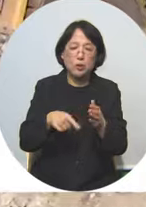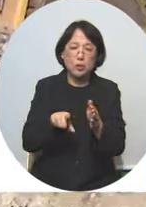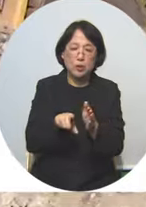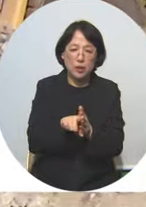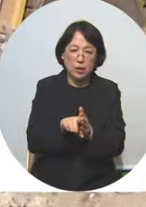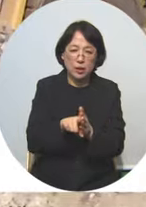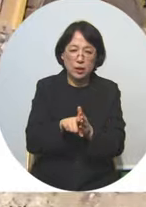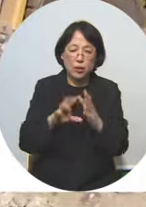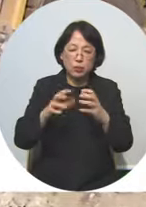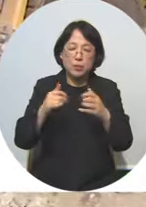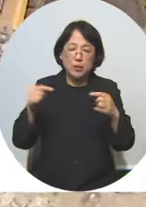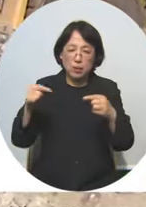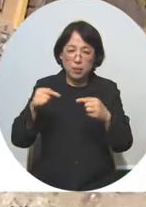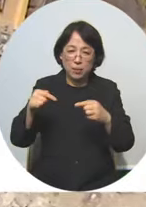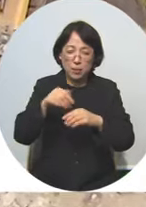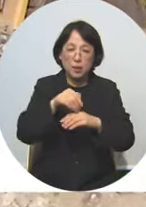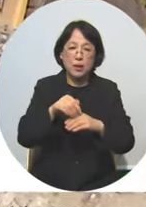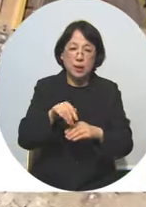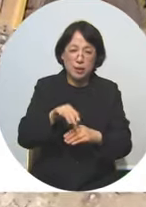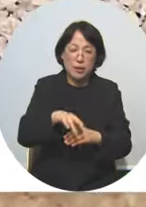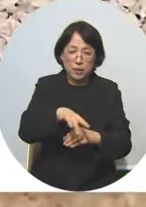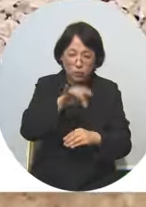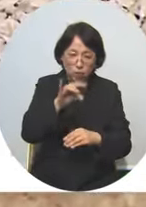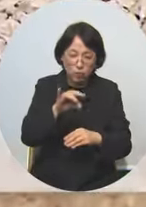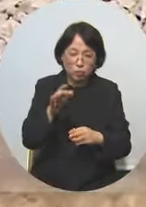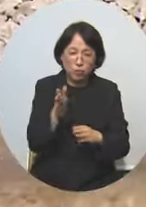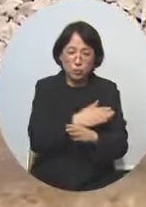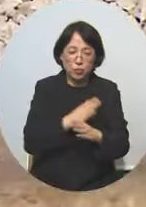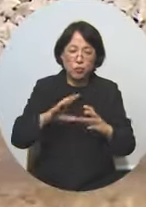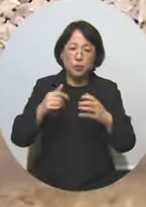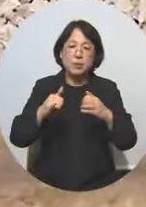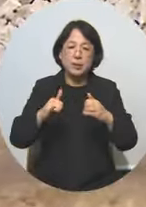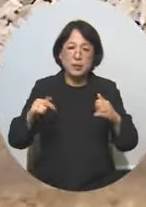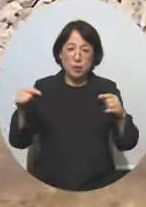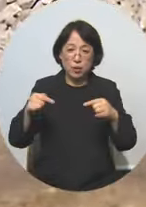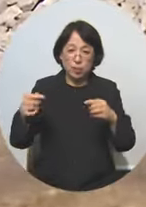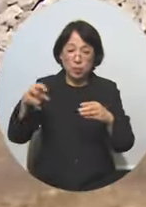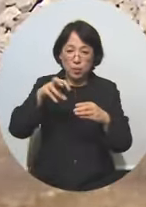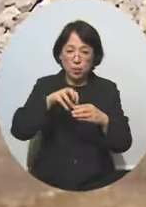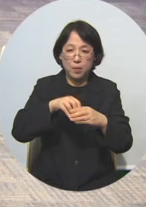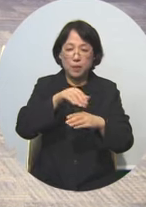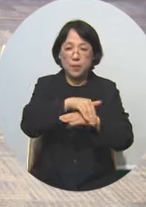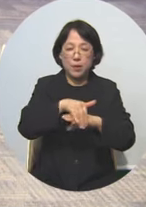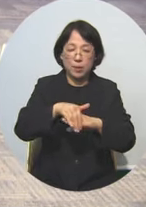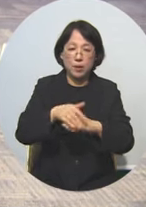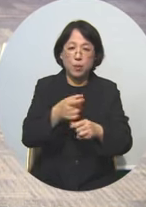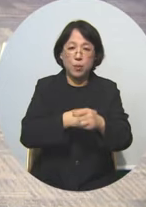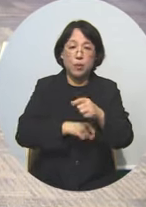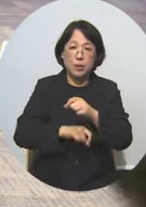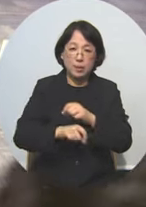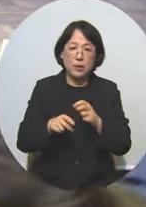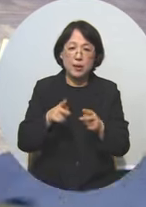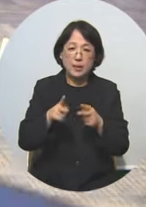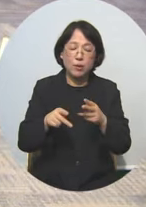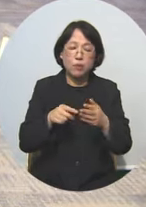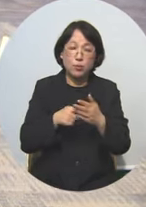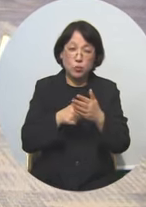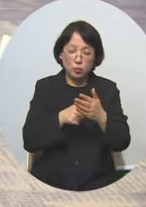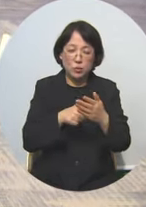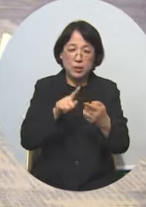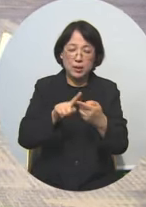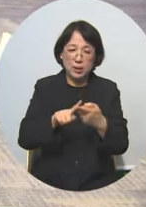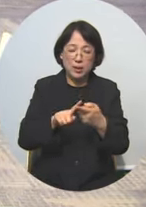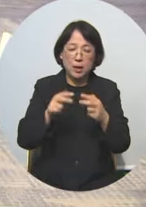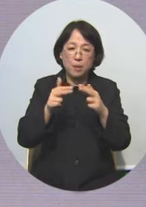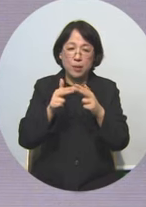주민 협의를 계획 수립 단계부터 진행할 방침입니다. 본격적인 사업 추진에 반도체 업계의 기대감도 커지고